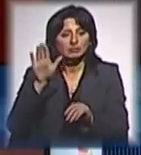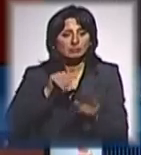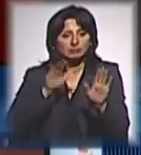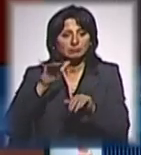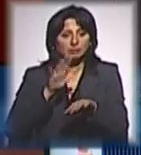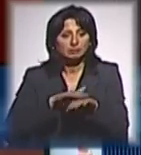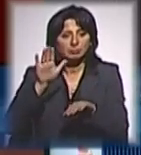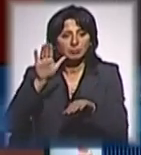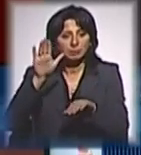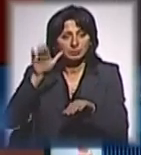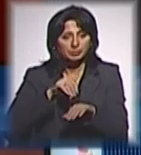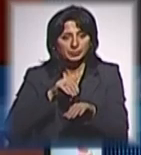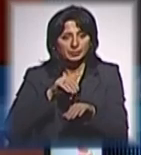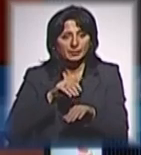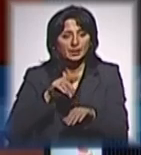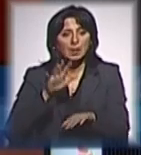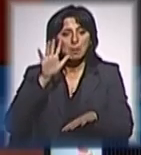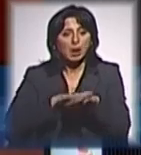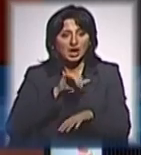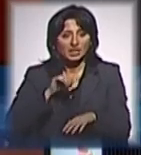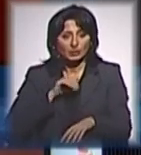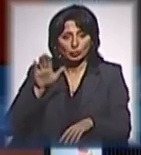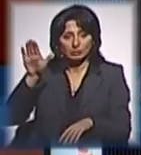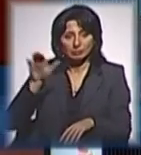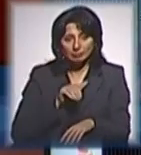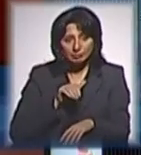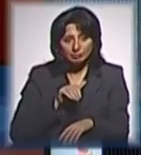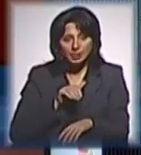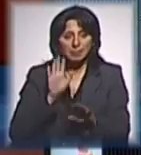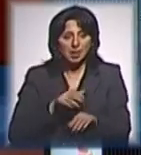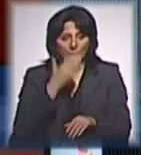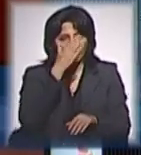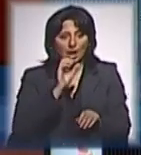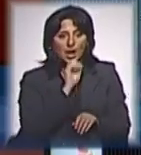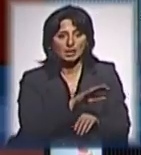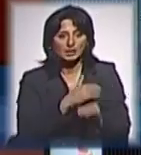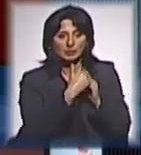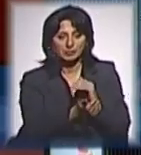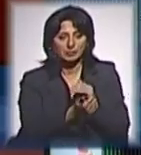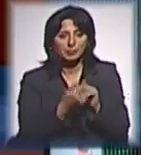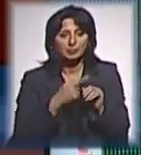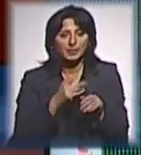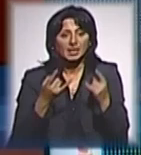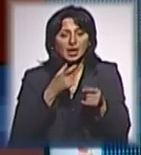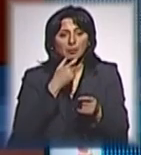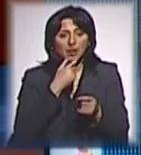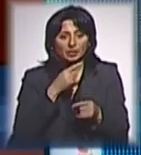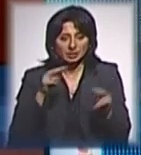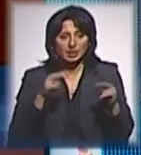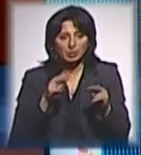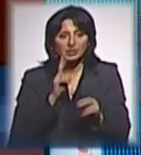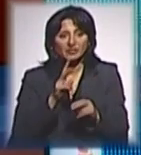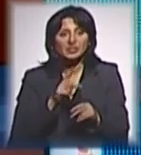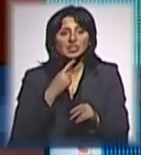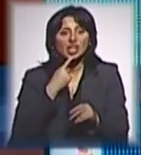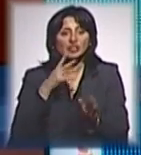იღებენ ბანკირები. სოციეტე ჟენერალის ერთ-ერთმა დამფუძნებელმა მიიღო მაგალითად შეღავათიანი აგროკრედიტი, მაგრამ ყველა ტელემაყურებელი დამემოწმება და ვისაც